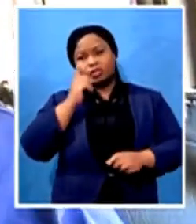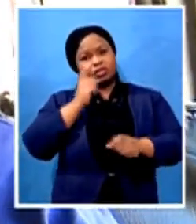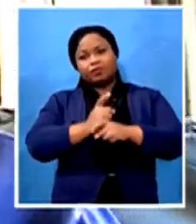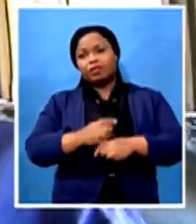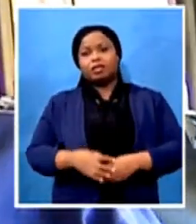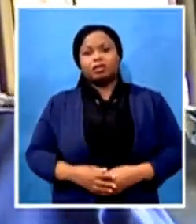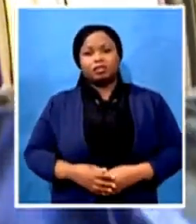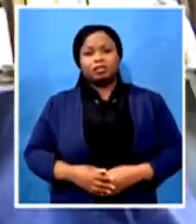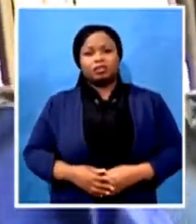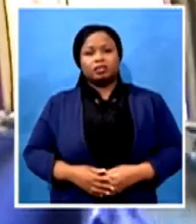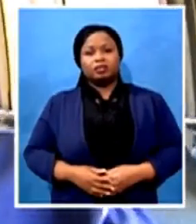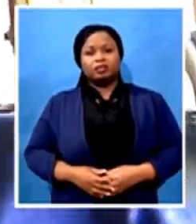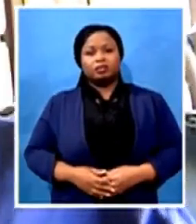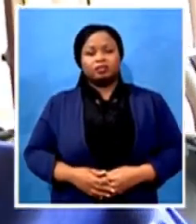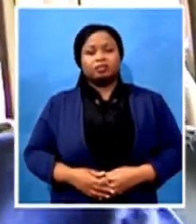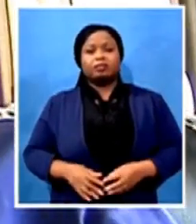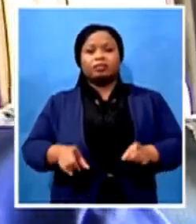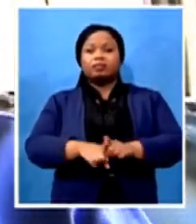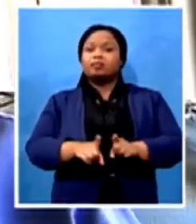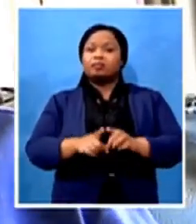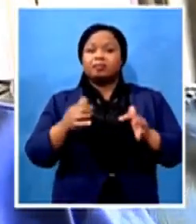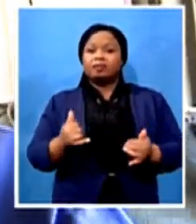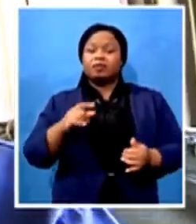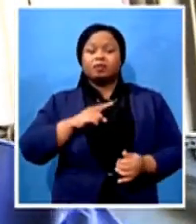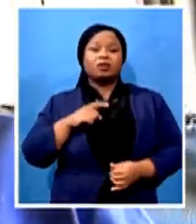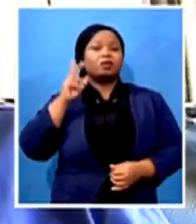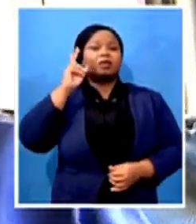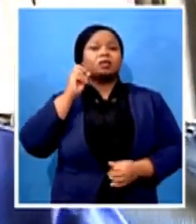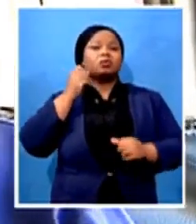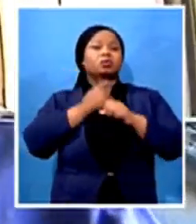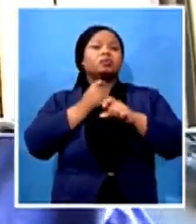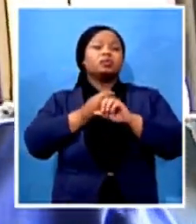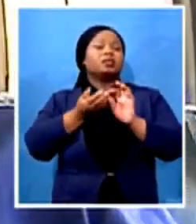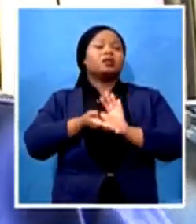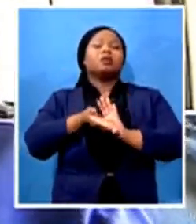Namanje njengoba siyenza namateksi ayakhuphuka nokudla kukhuphukile.